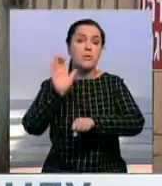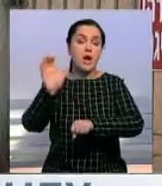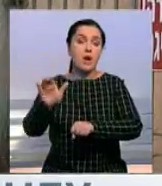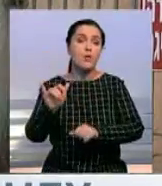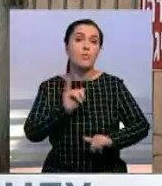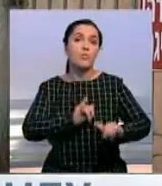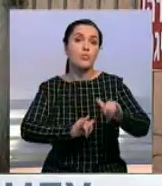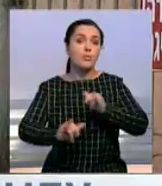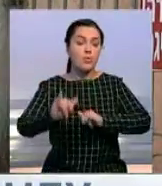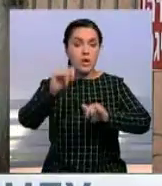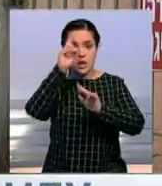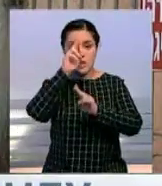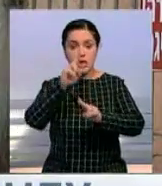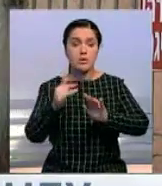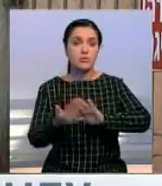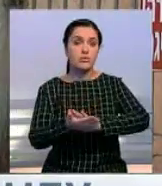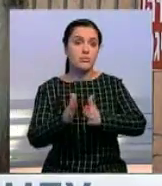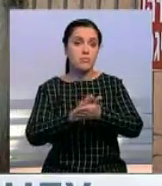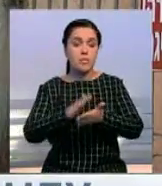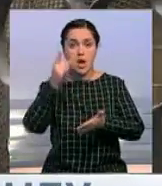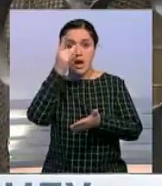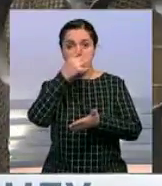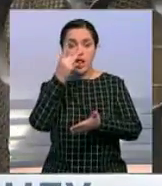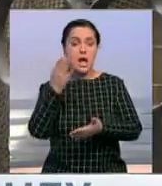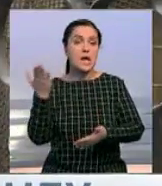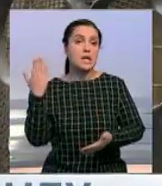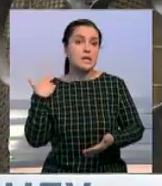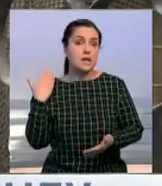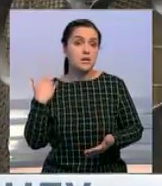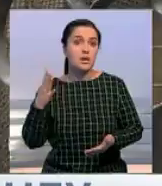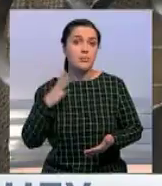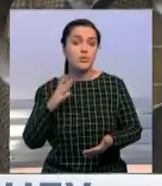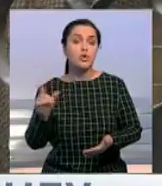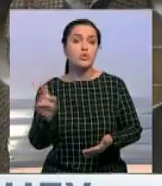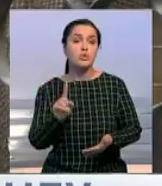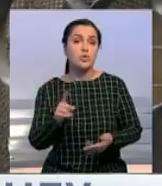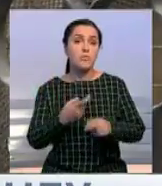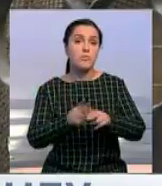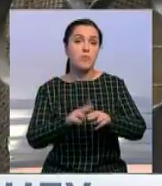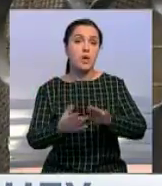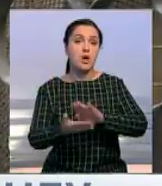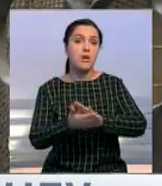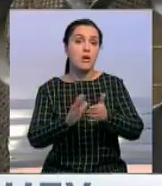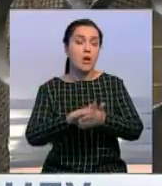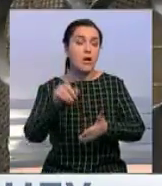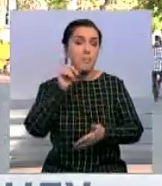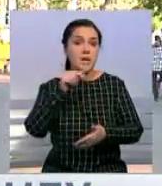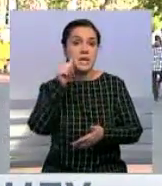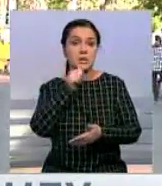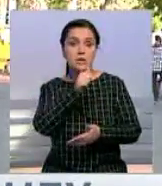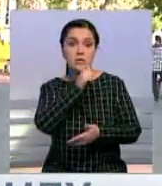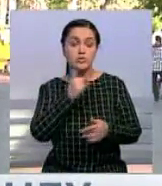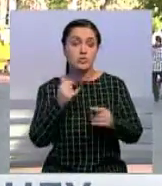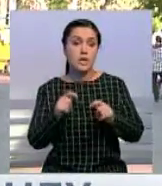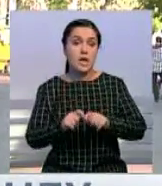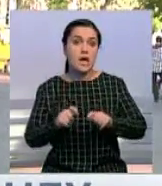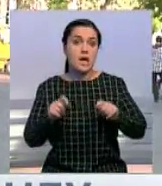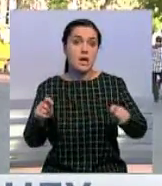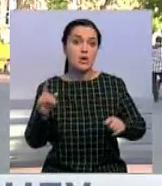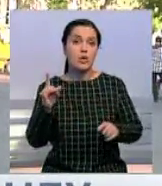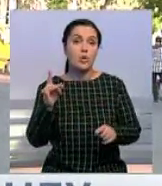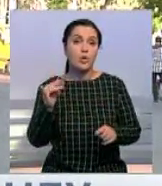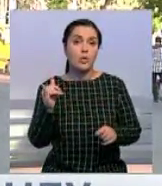Но о переговорах с некой африканской страной было известно давно. Что это за государство, держалось в строжайшем секрете. И, наконец, стало известно,